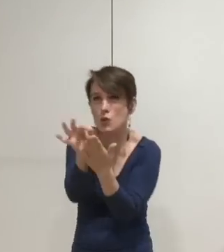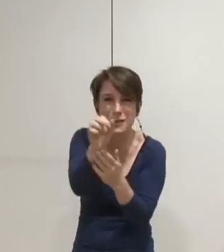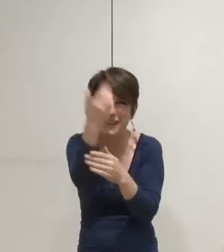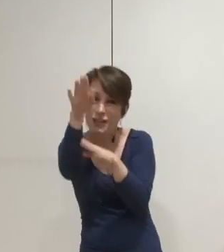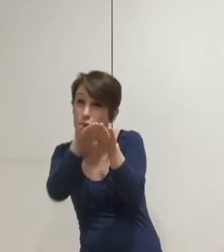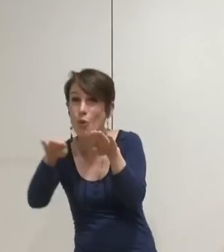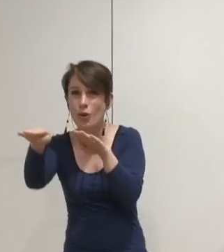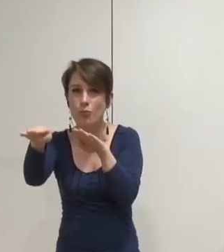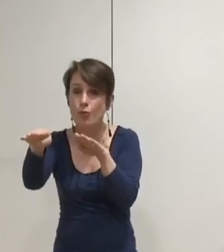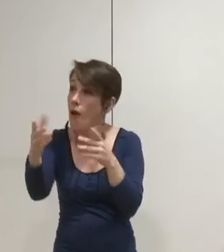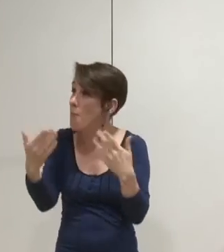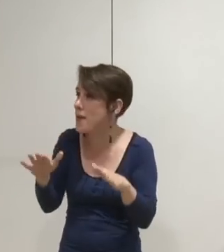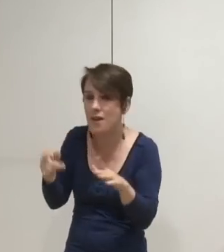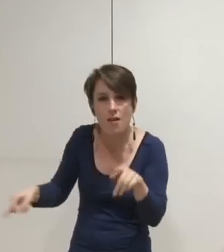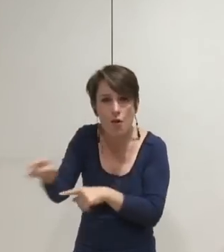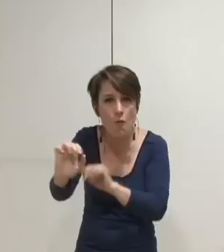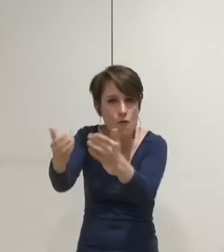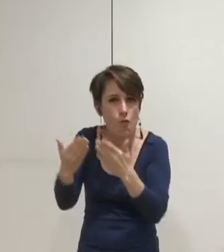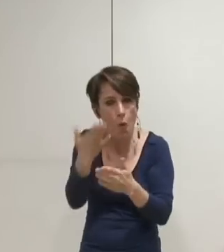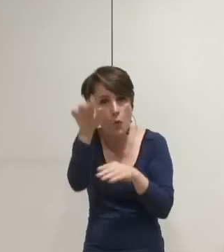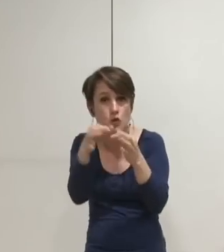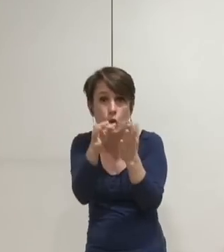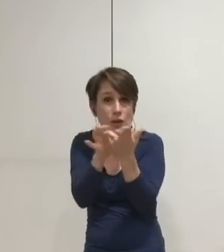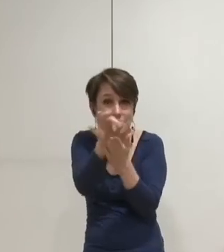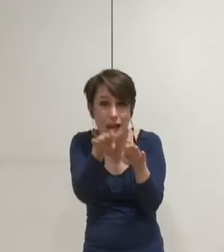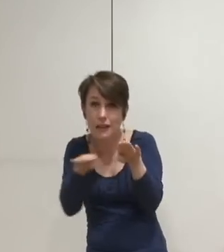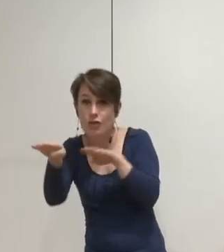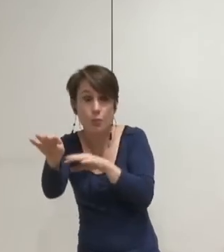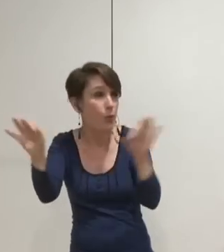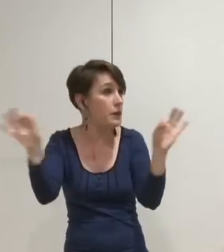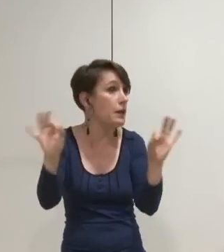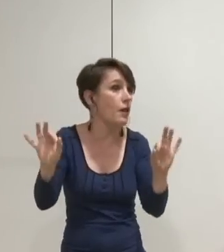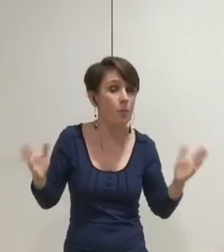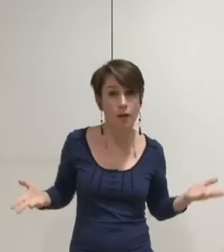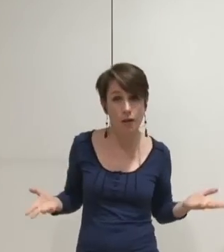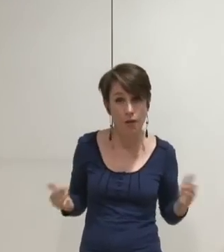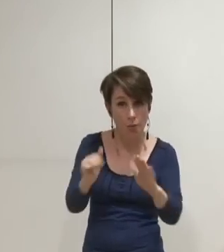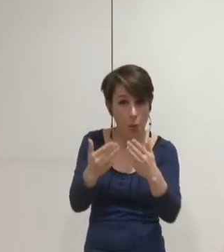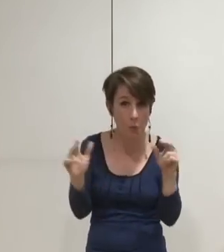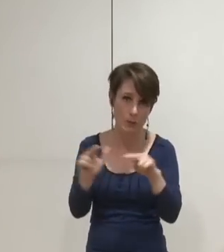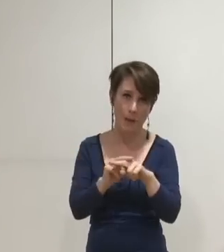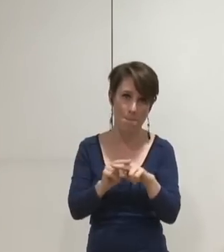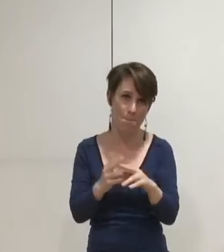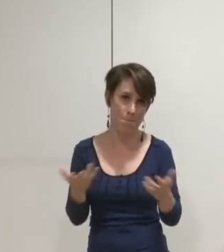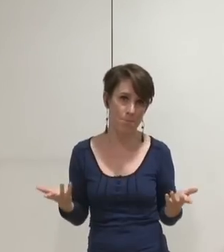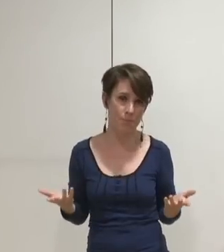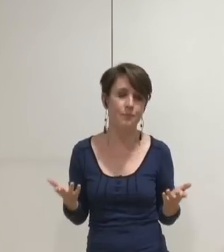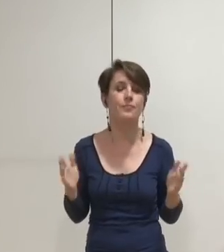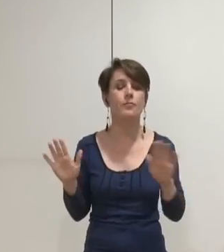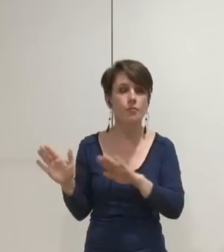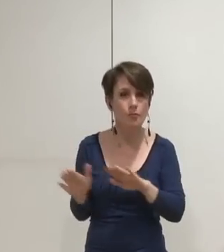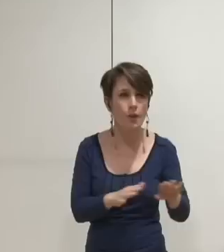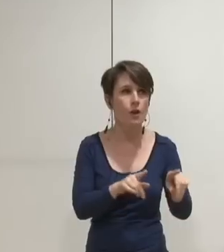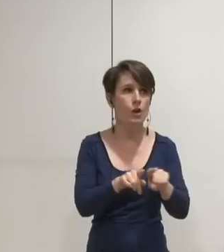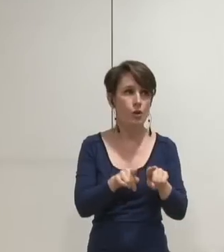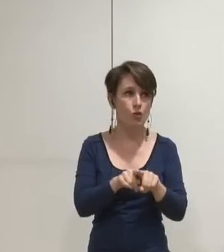n'avez en fait aucune vision alternative de ce qu'il conviendrait de faire si vous étiez confronté à ce dossier précisons enfin que la mise en